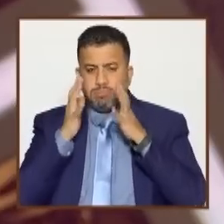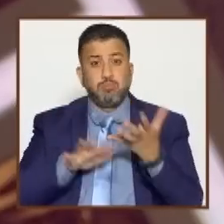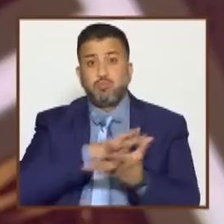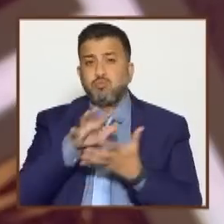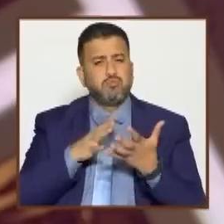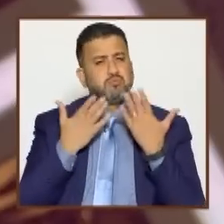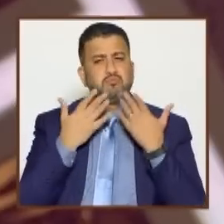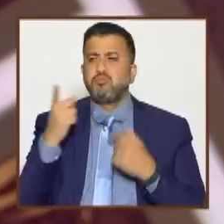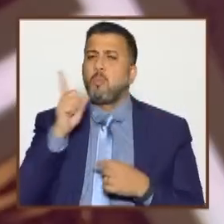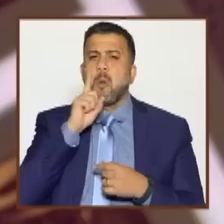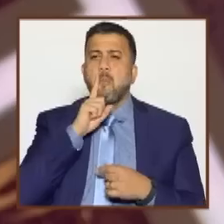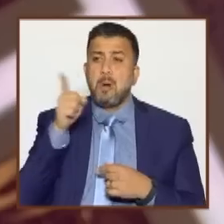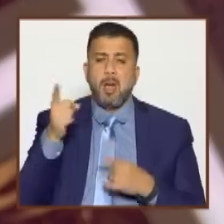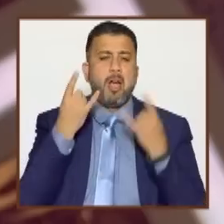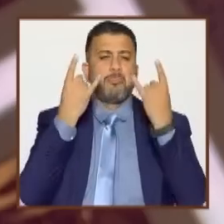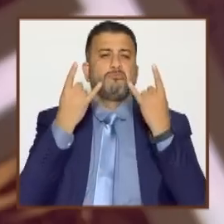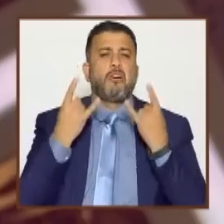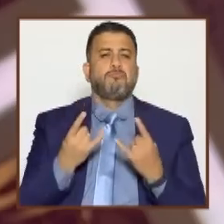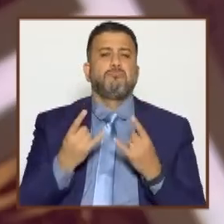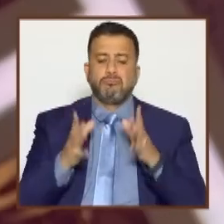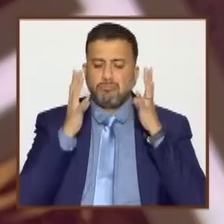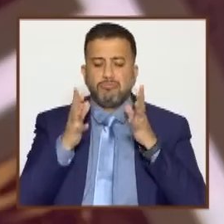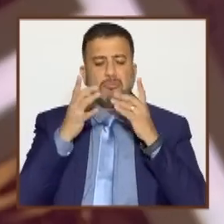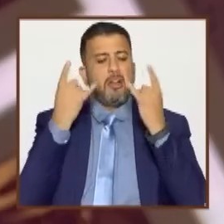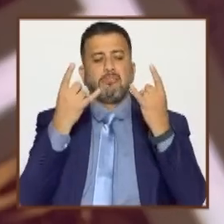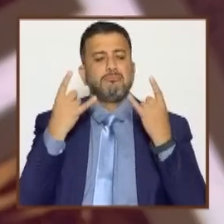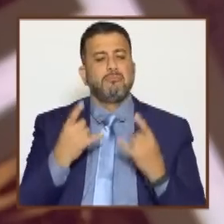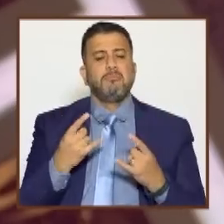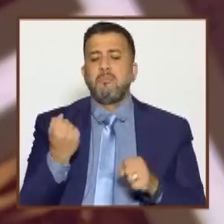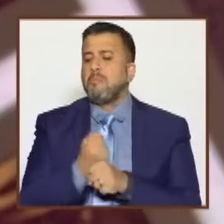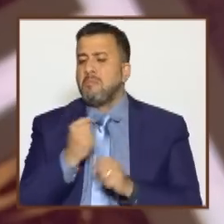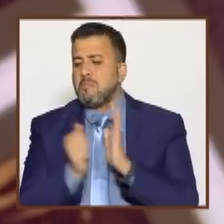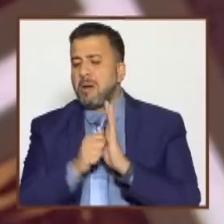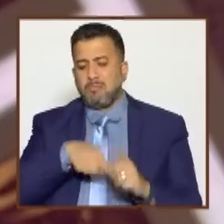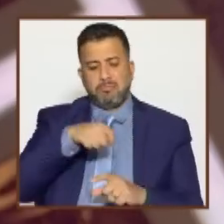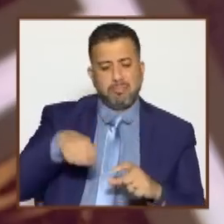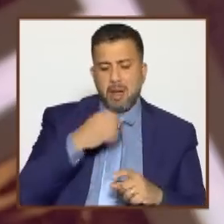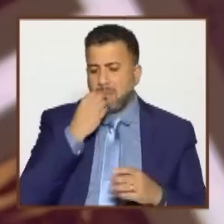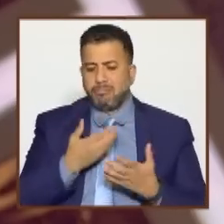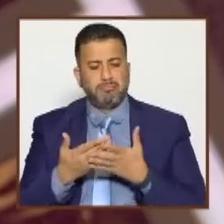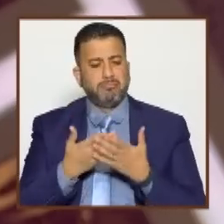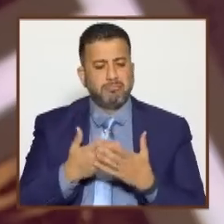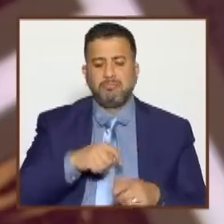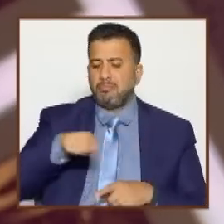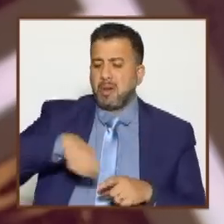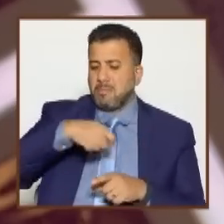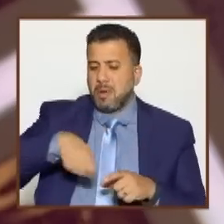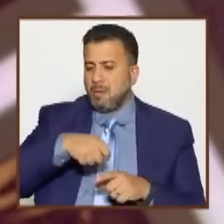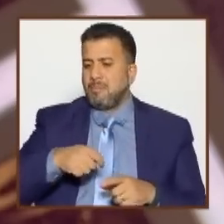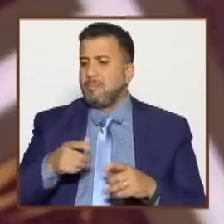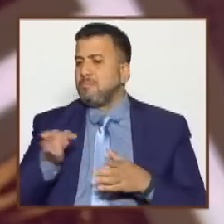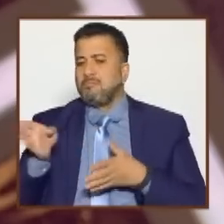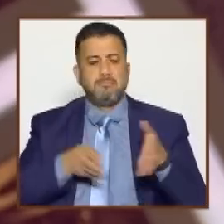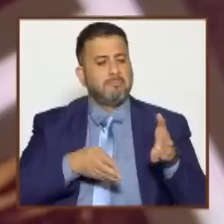مشكلة تصلي بشكل طبيعي، تعبد الله بشكل طبيعي، تقوم بخدمة البيت بشكل طبيعي، تدخل المطبخ، تدخل